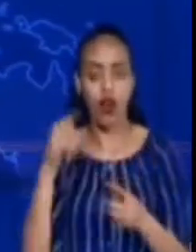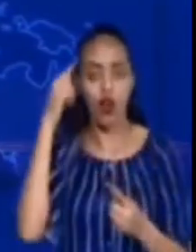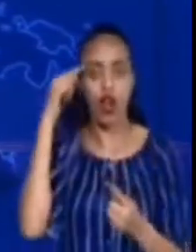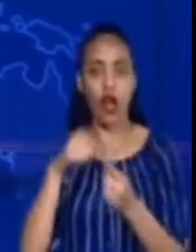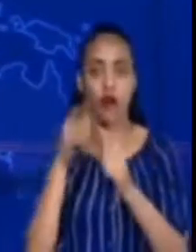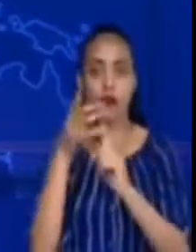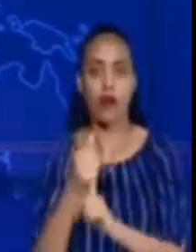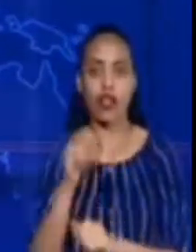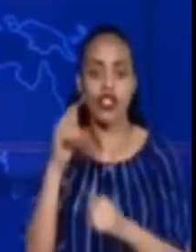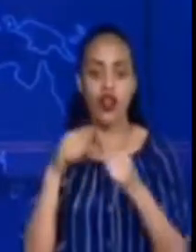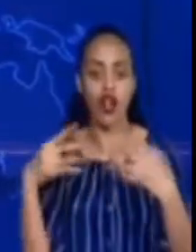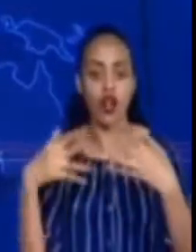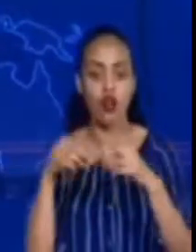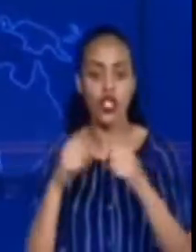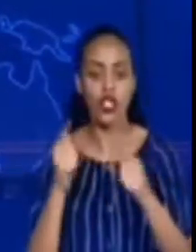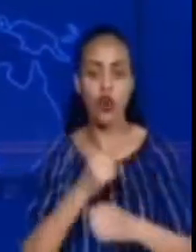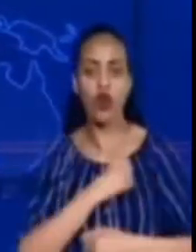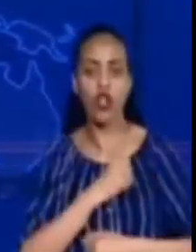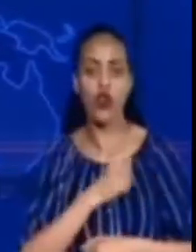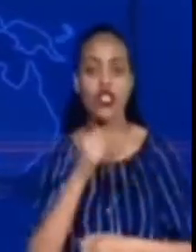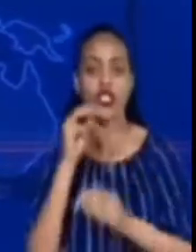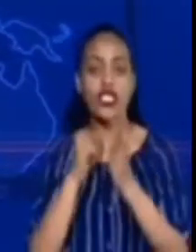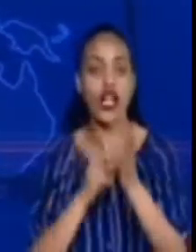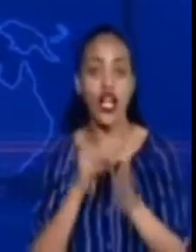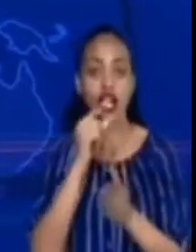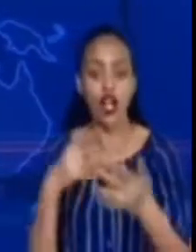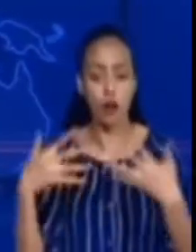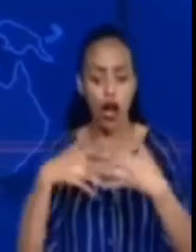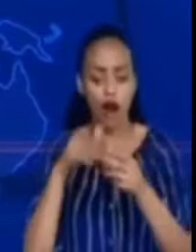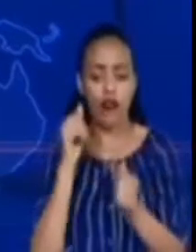ስልጣን እኔ አረ በእናንተ ቤተክርስቲያን ማለት በስልጣን ይበልጣል